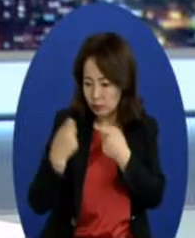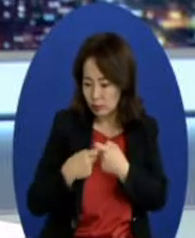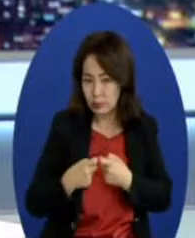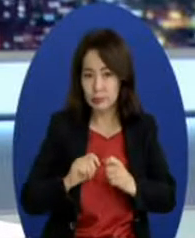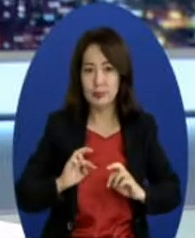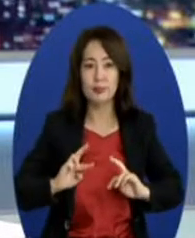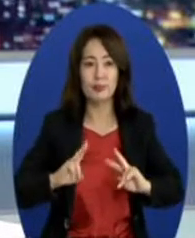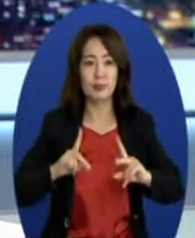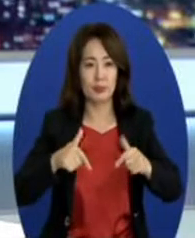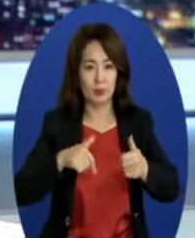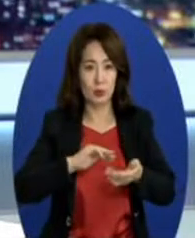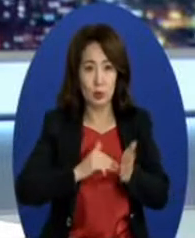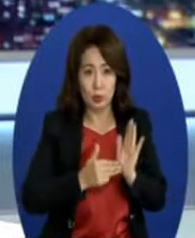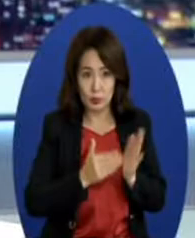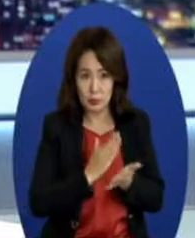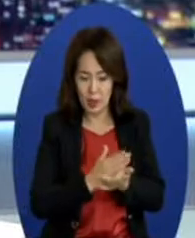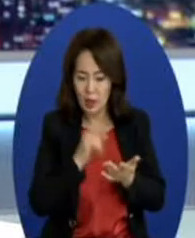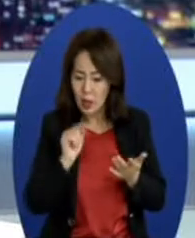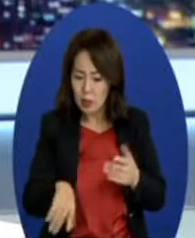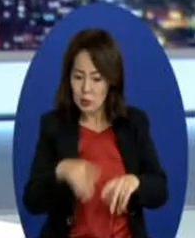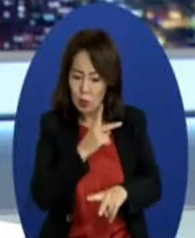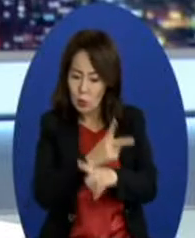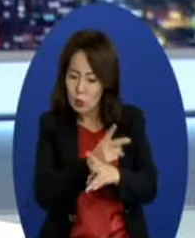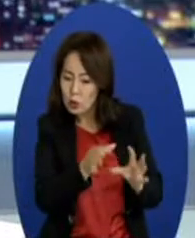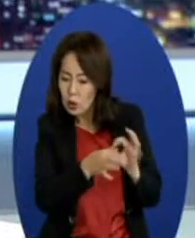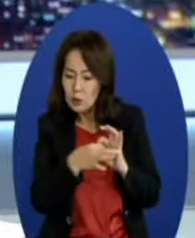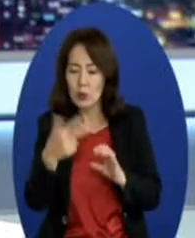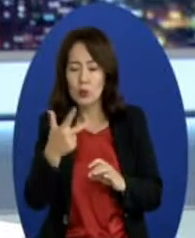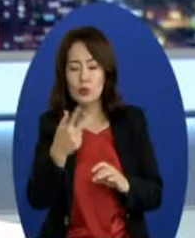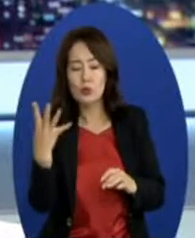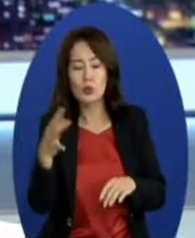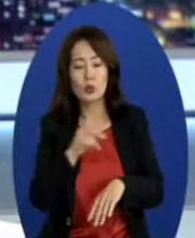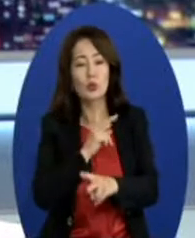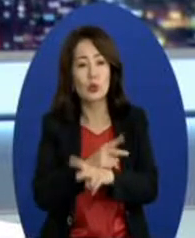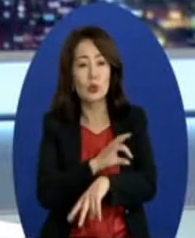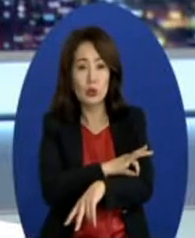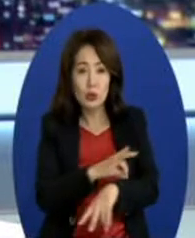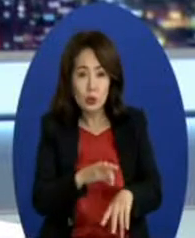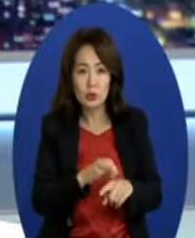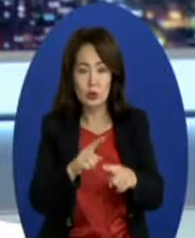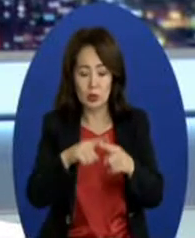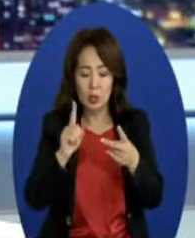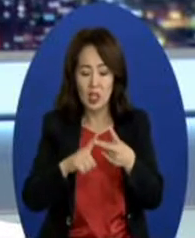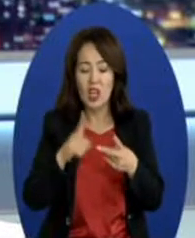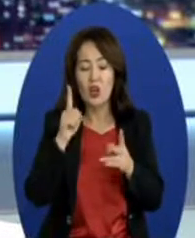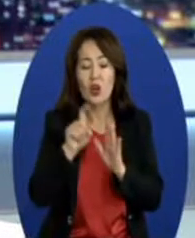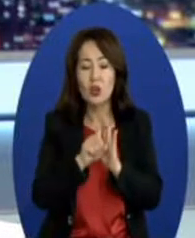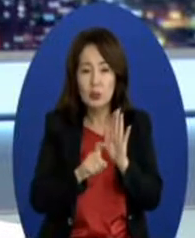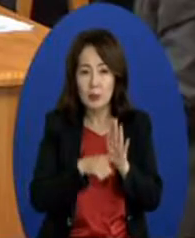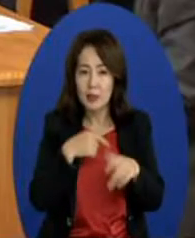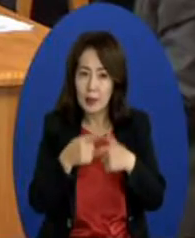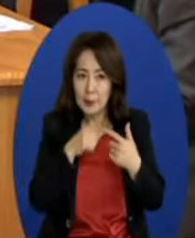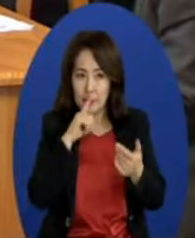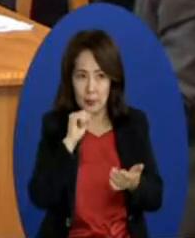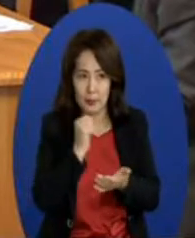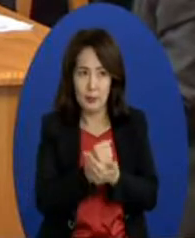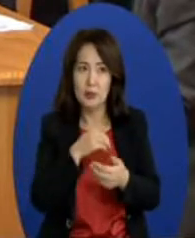гэж төлөвлөжээ. Хуулийн салбарын өөрчлөлтийн хүрээнд 34 хуулийн төсөл нэг хөтөлбөр боловсруулж батлуулахар тусгсан байна.